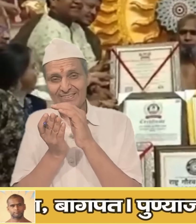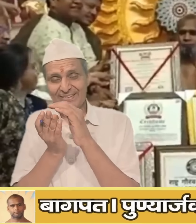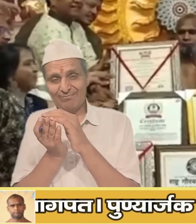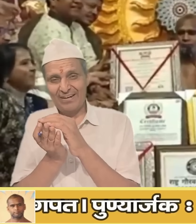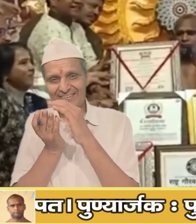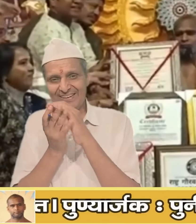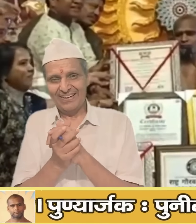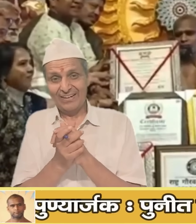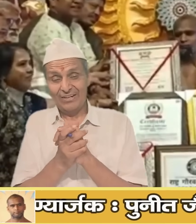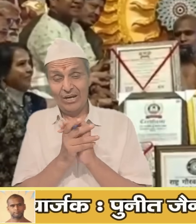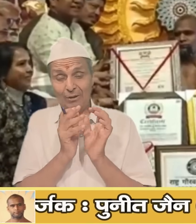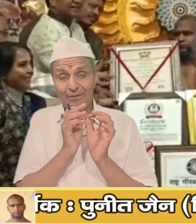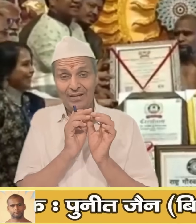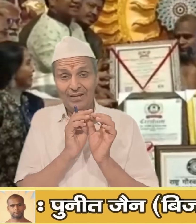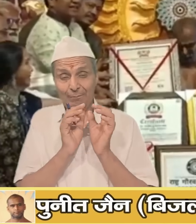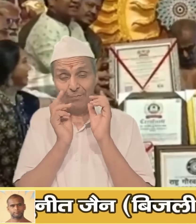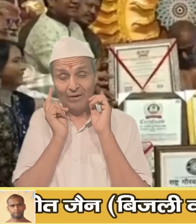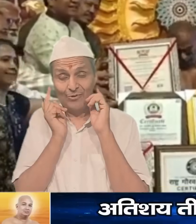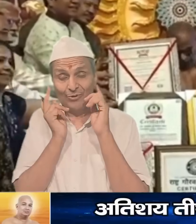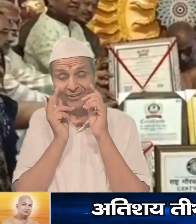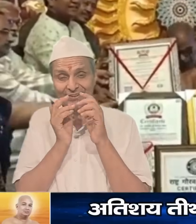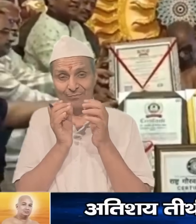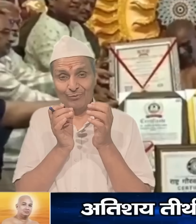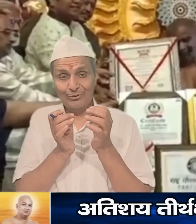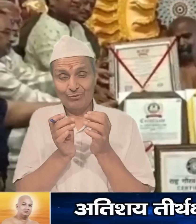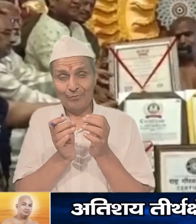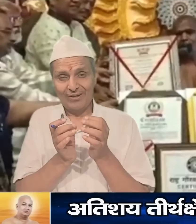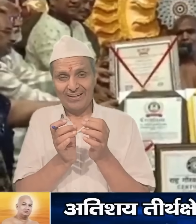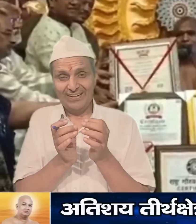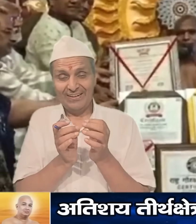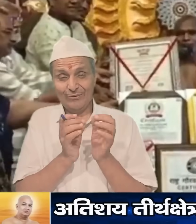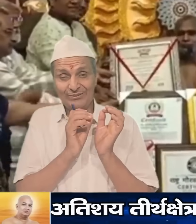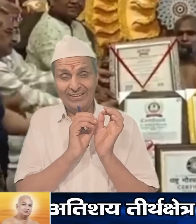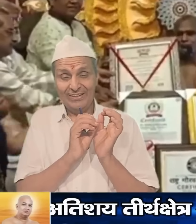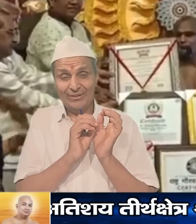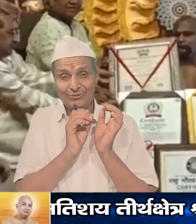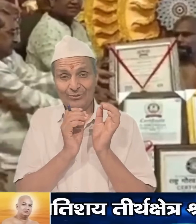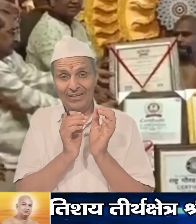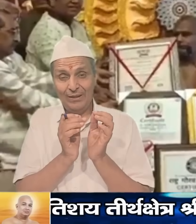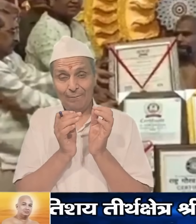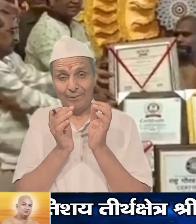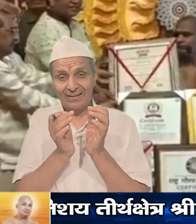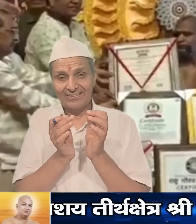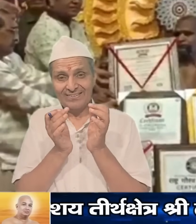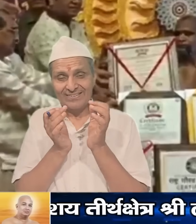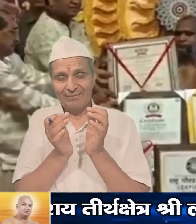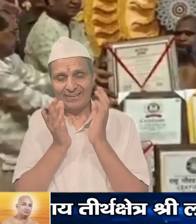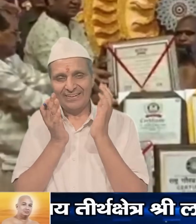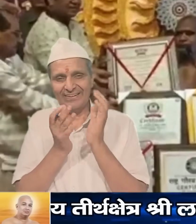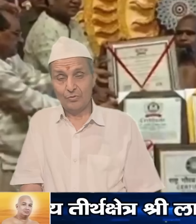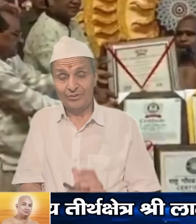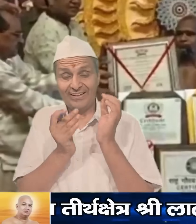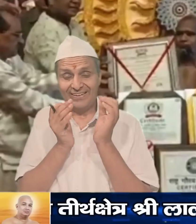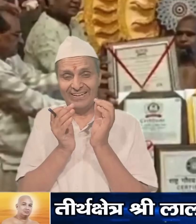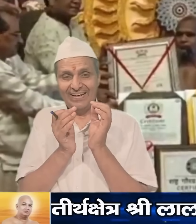से सम्मान दिया गया। अपने भावों को इस तरह से मोतियों में पुराने के लिए उसी सुनील प्राकृत समग्र